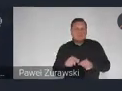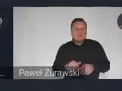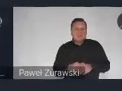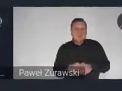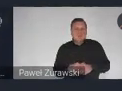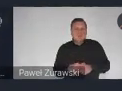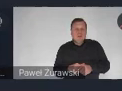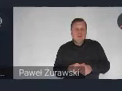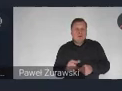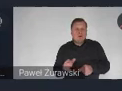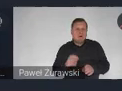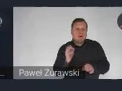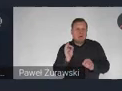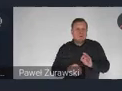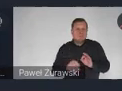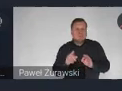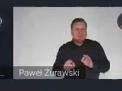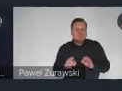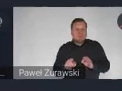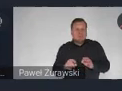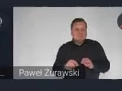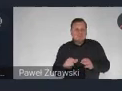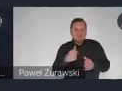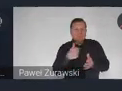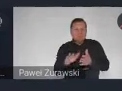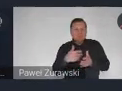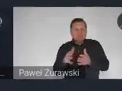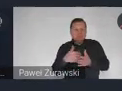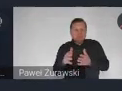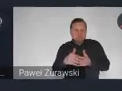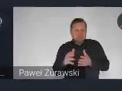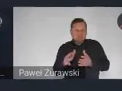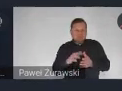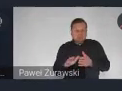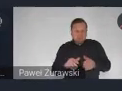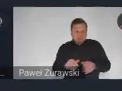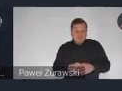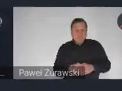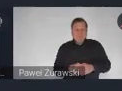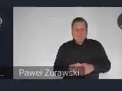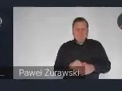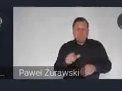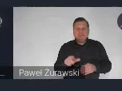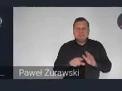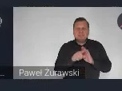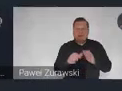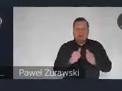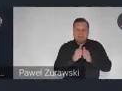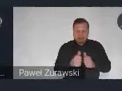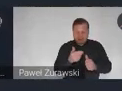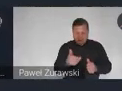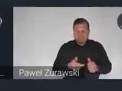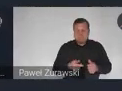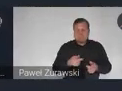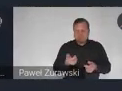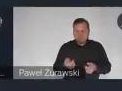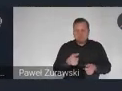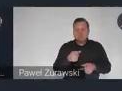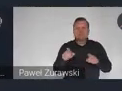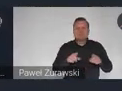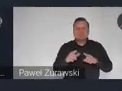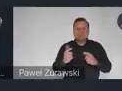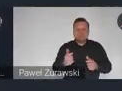jednoznaczny jeśli chodzi o okres ponoszenia wydatków związanych z realizacją tego zadania oznacza